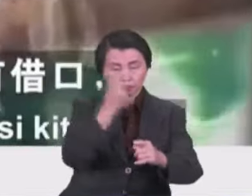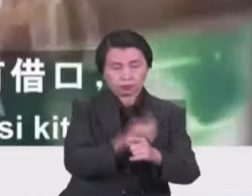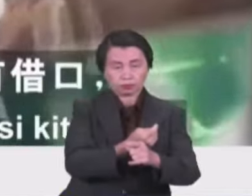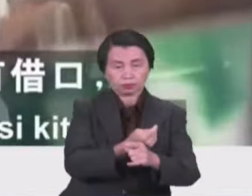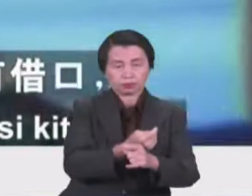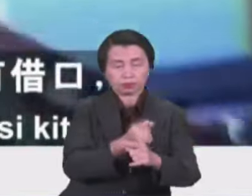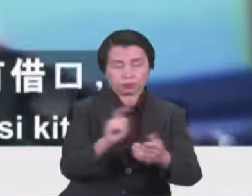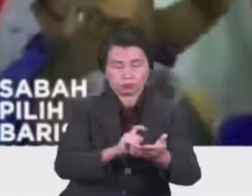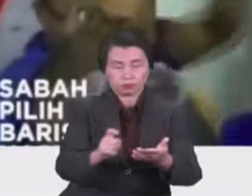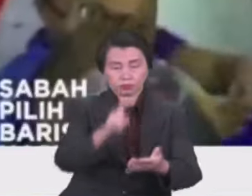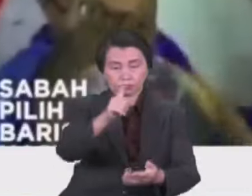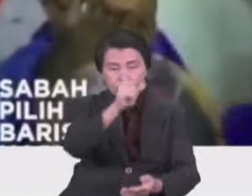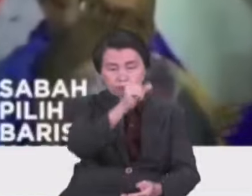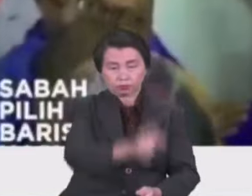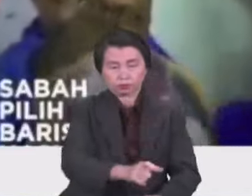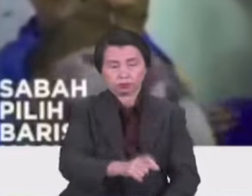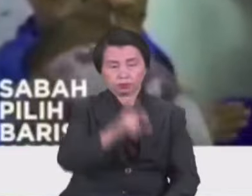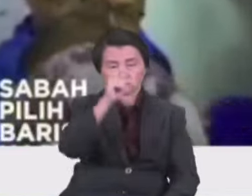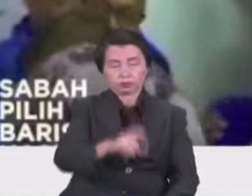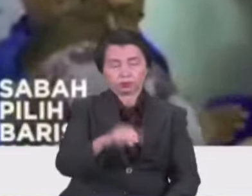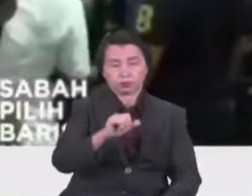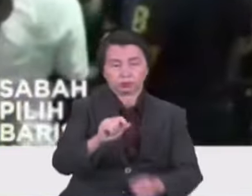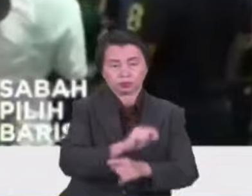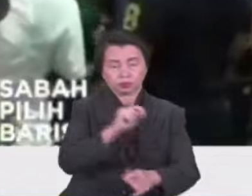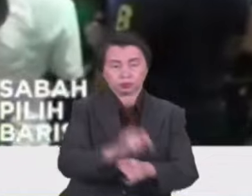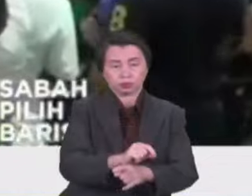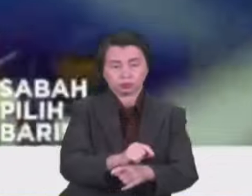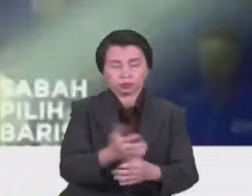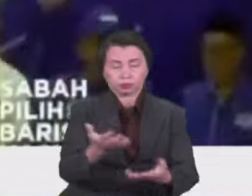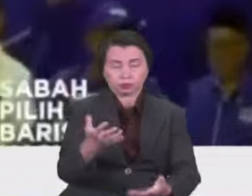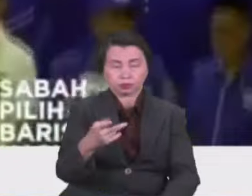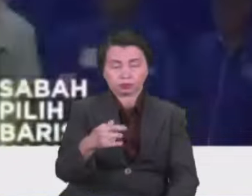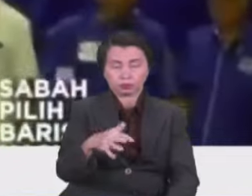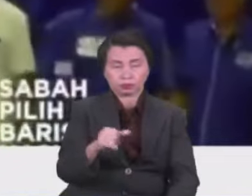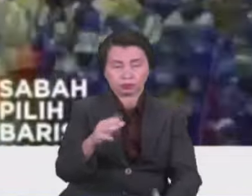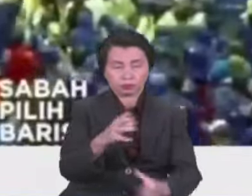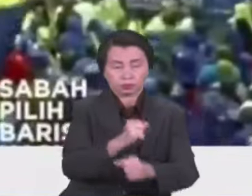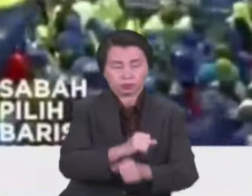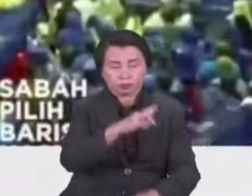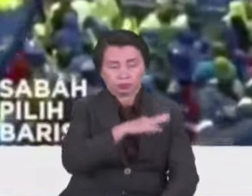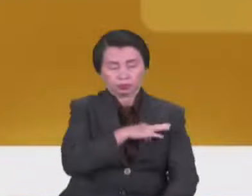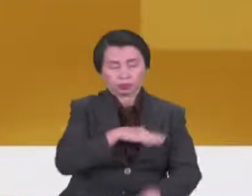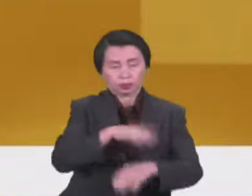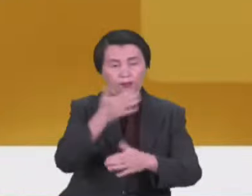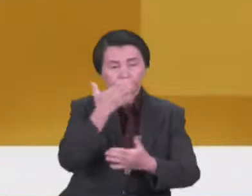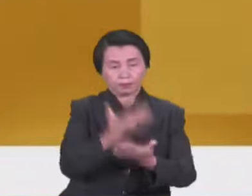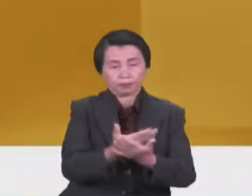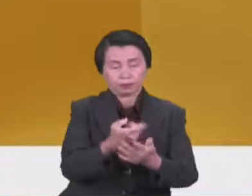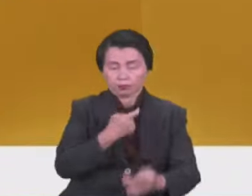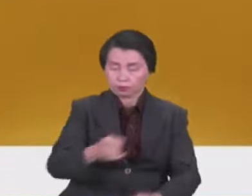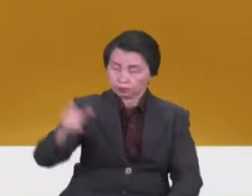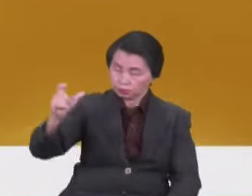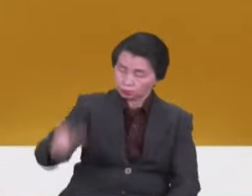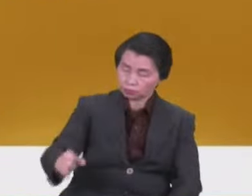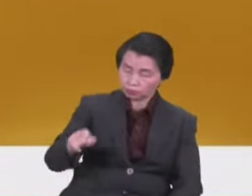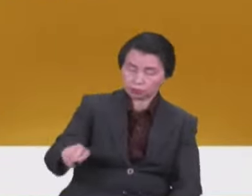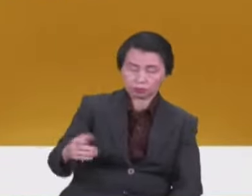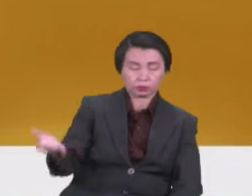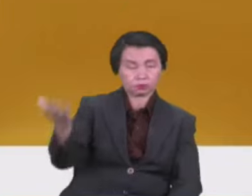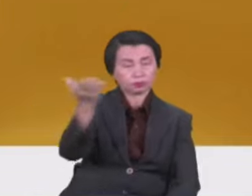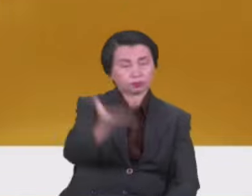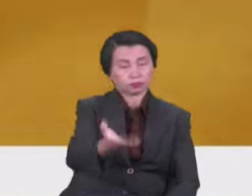kempen oleh seseorang calon, calon yang menggunakan fakta mungkin akan meraih undi yang lebih baik daripada calon yang